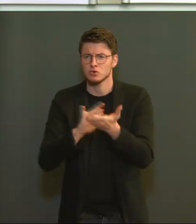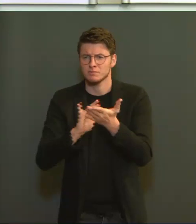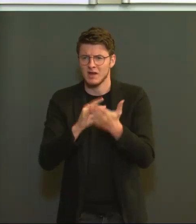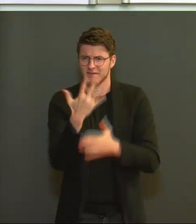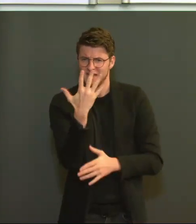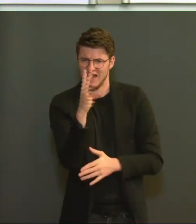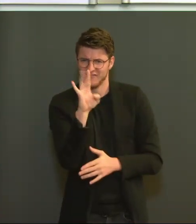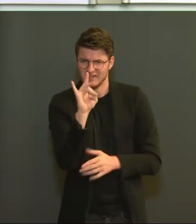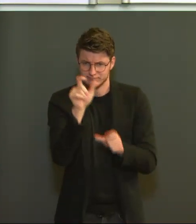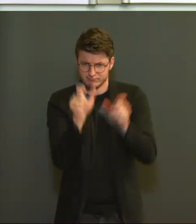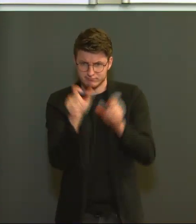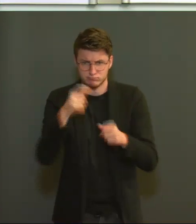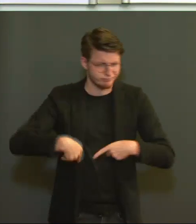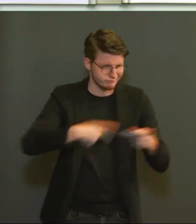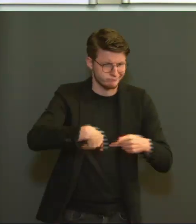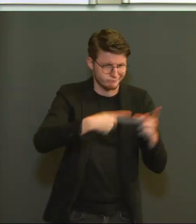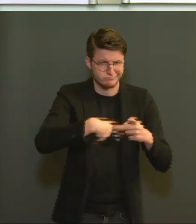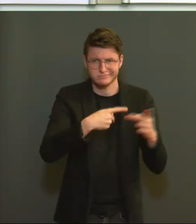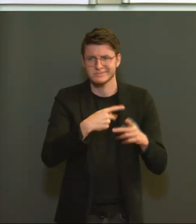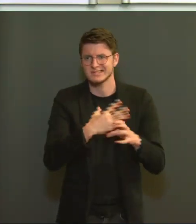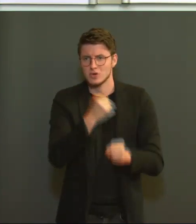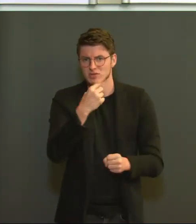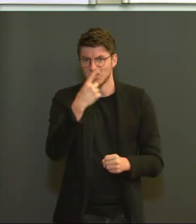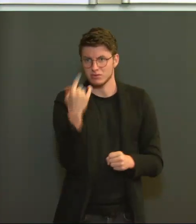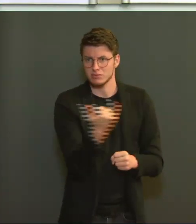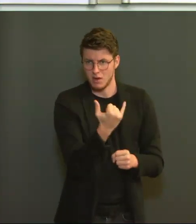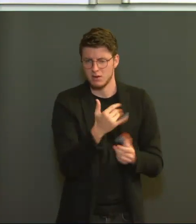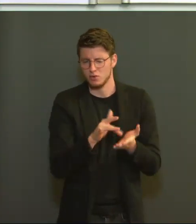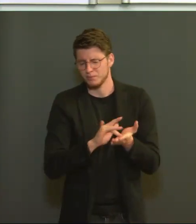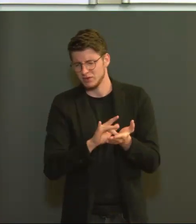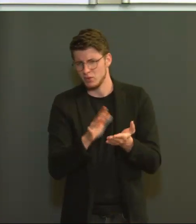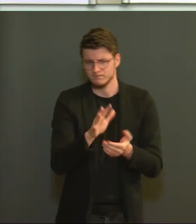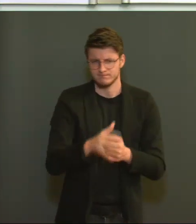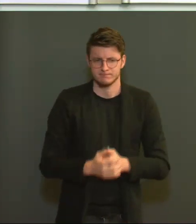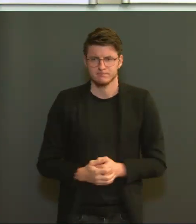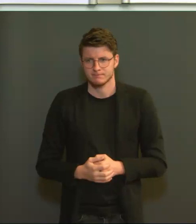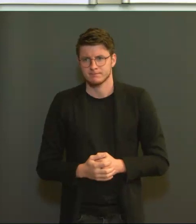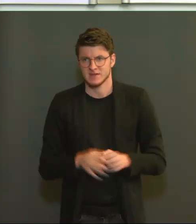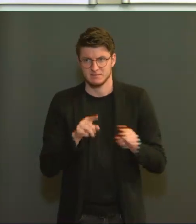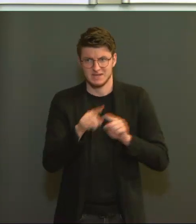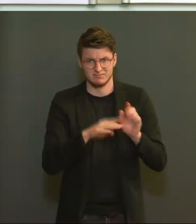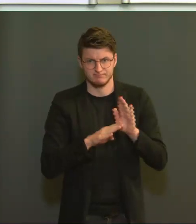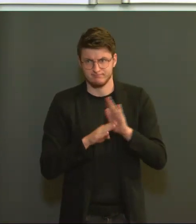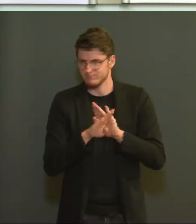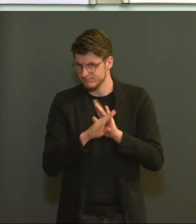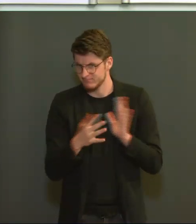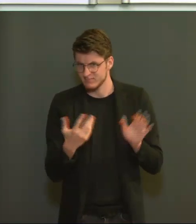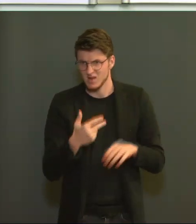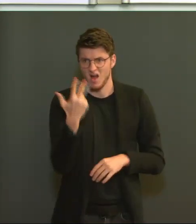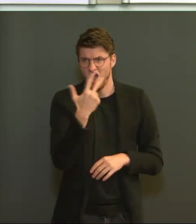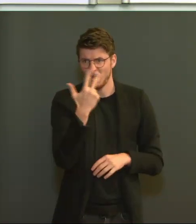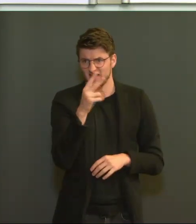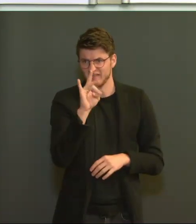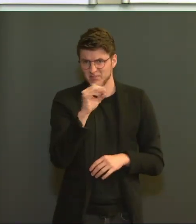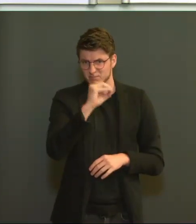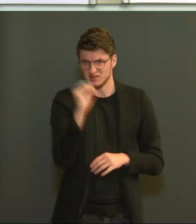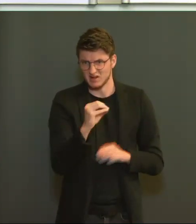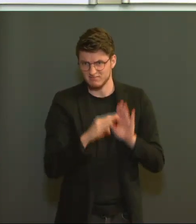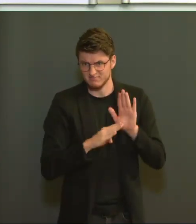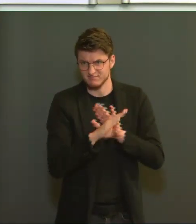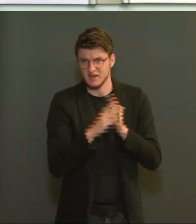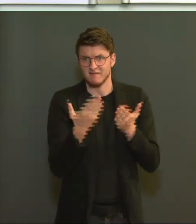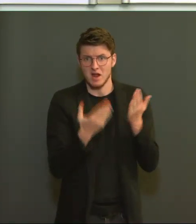ziekenhuisopnames per dag, wat een toename is met 48% ten opzichte van